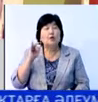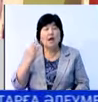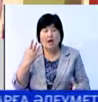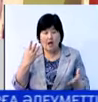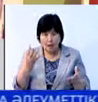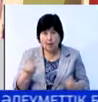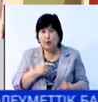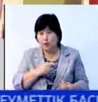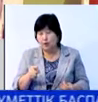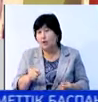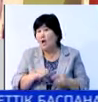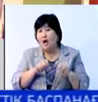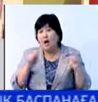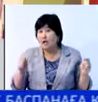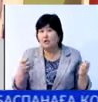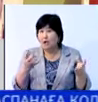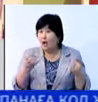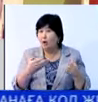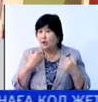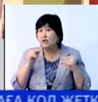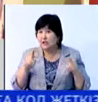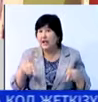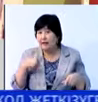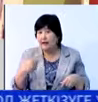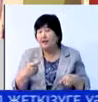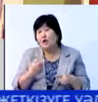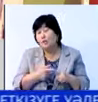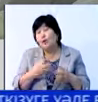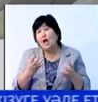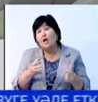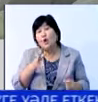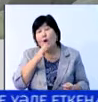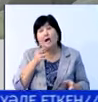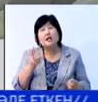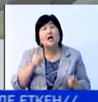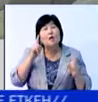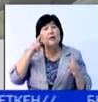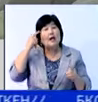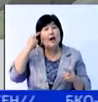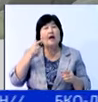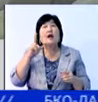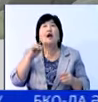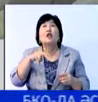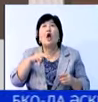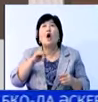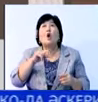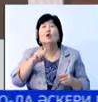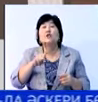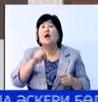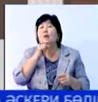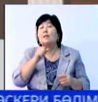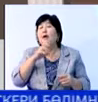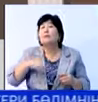күнге дейін ашыла қойған жоқ, шын мәнін айтқанда. Бұған әлі уақыт керек. Белгілі ғалымдар Қылауыз баба жөніндегі ел